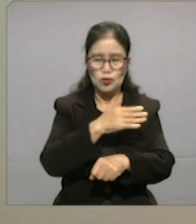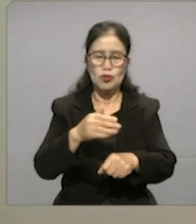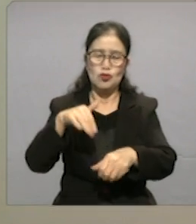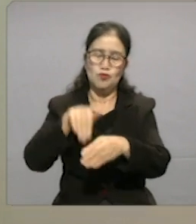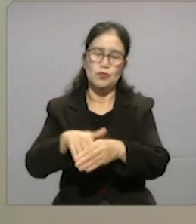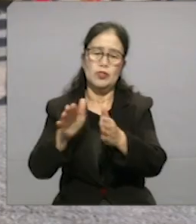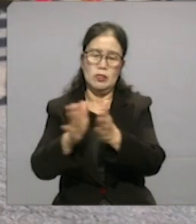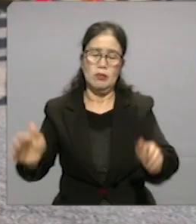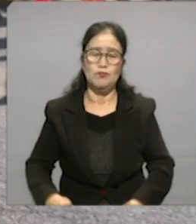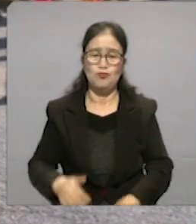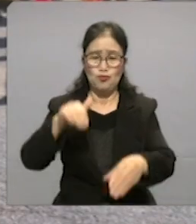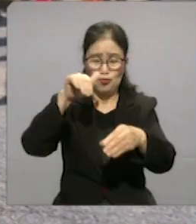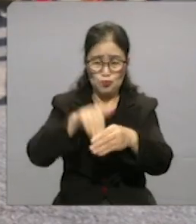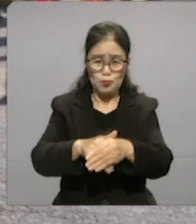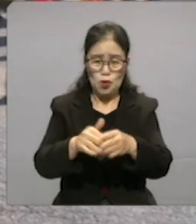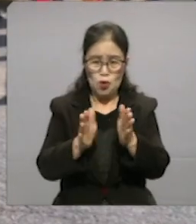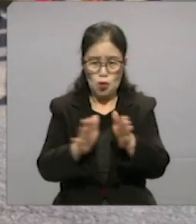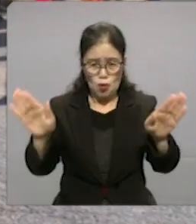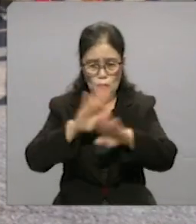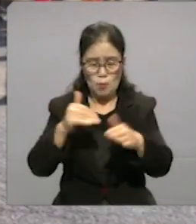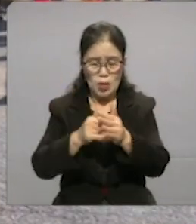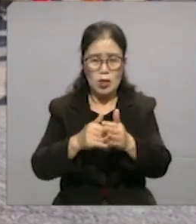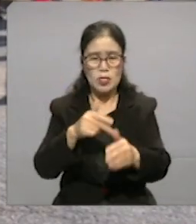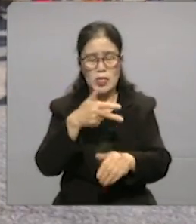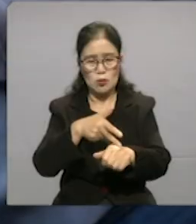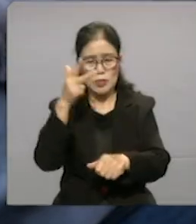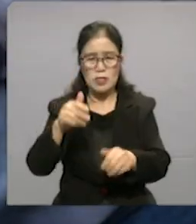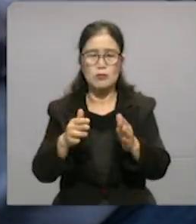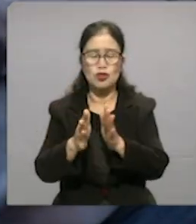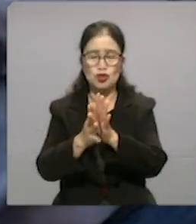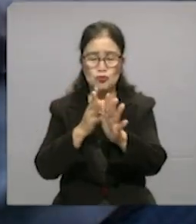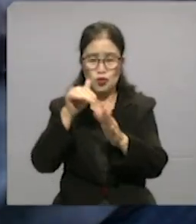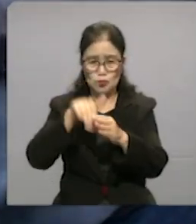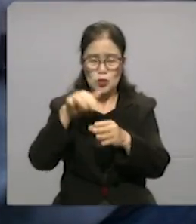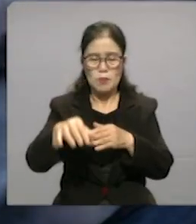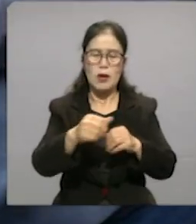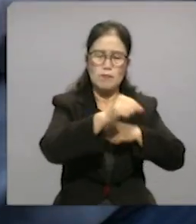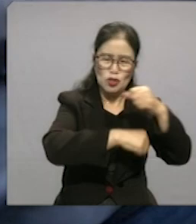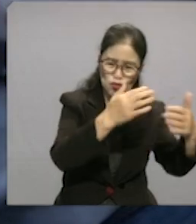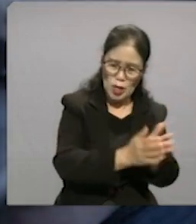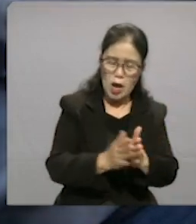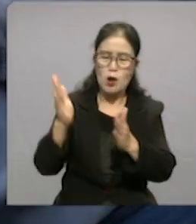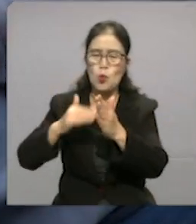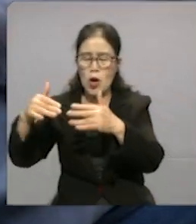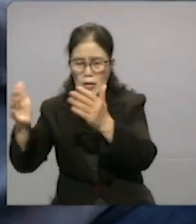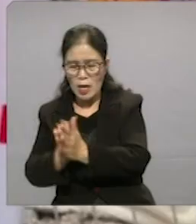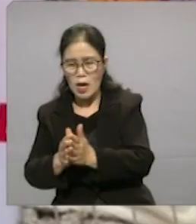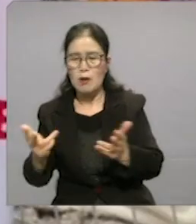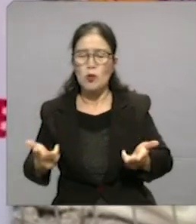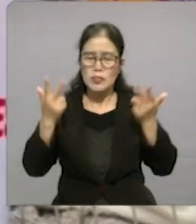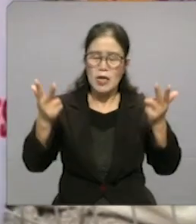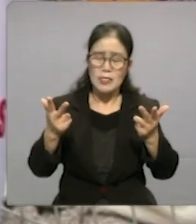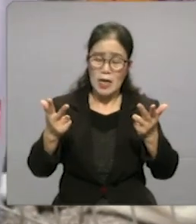시작됩니다 투표 마감 시간은 저녁 7시인데 지금은 투표서 밖에 민주당과 공화당 관계자 그리고